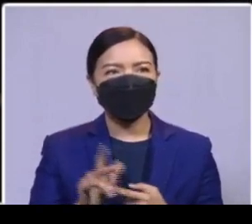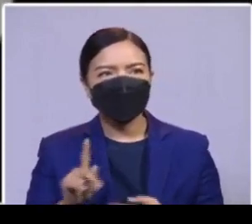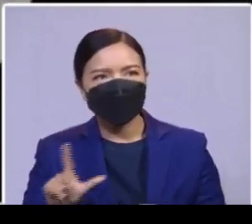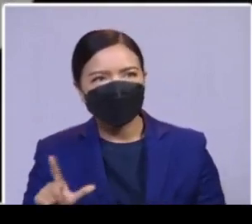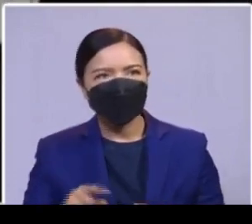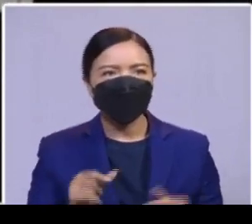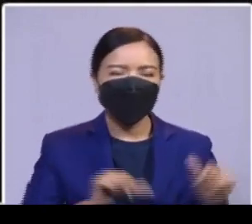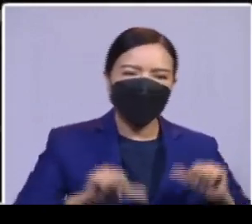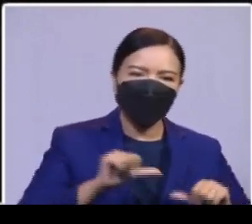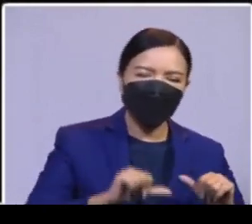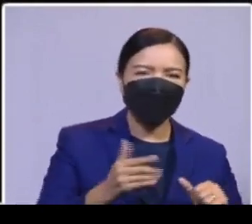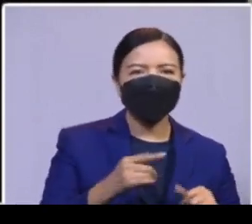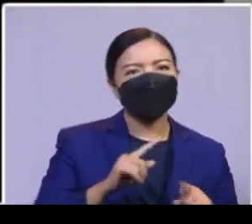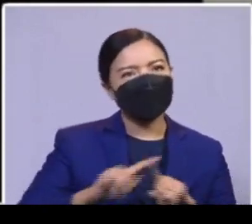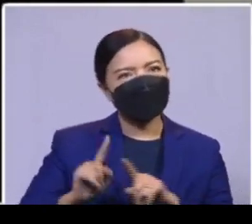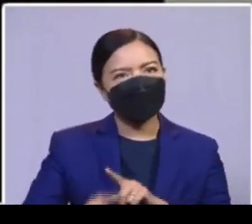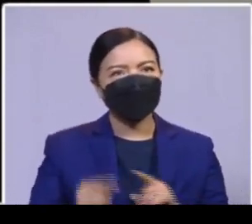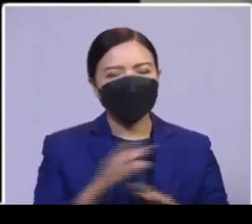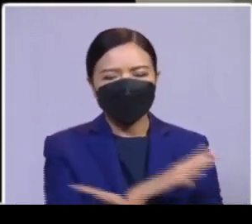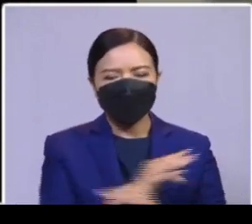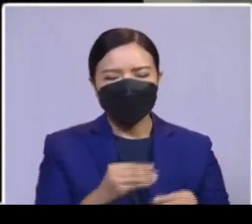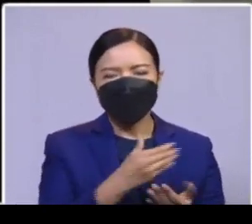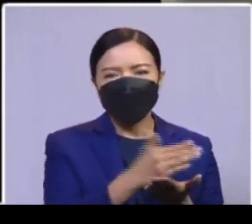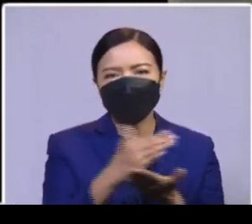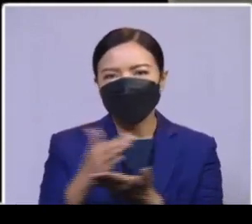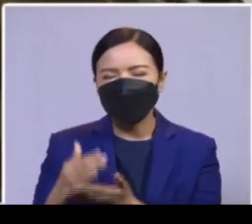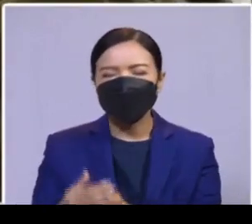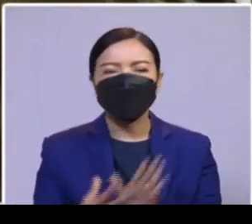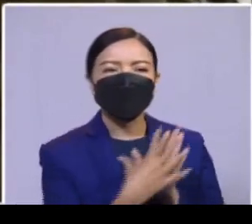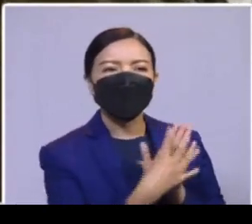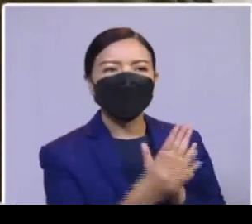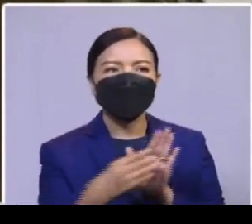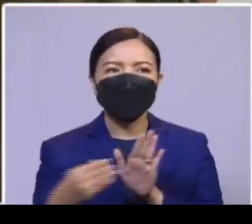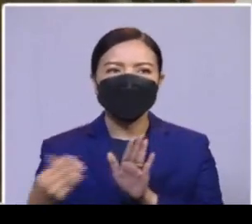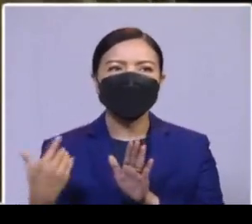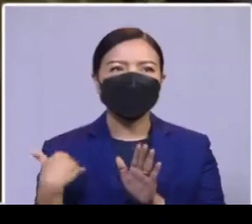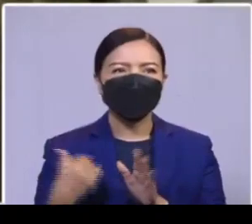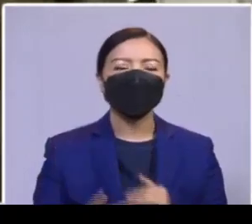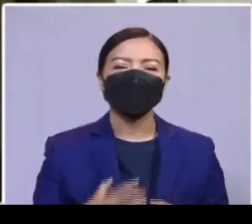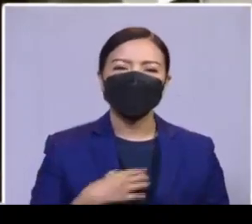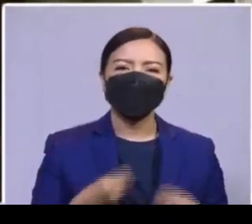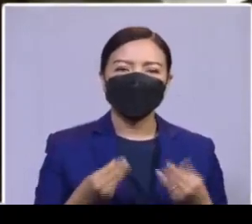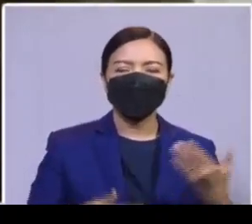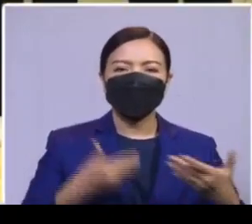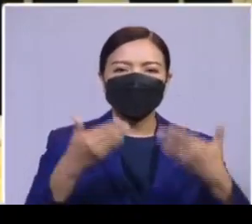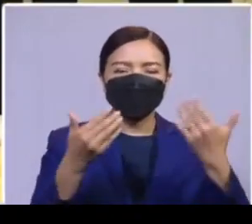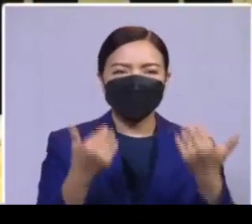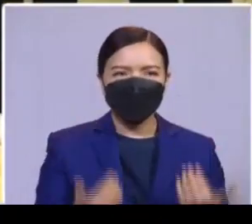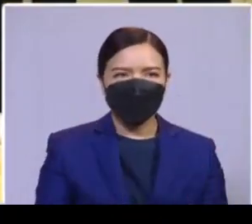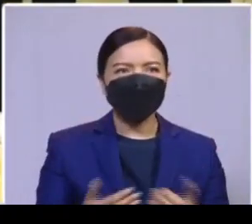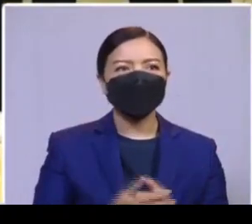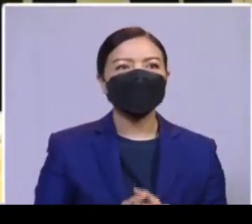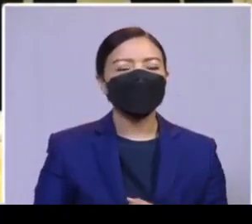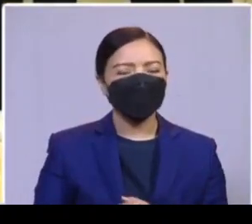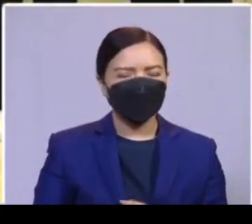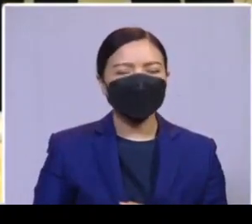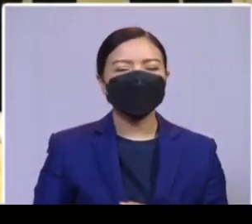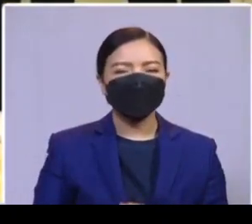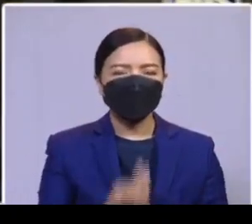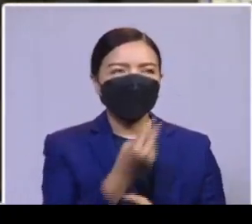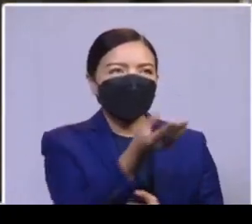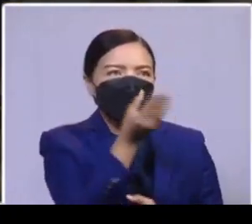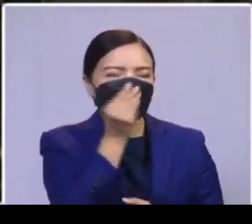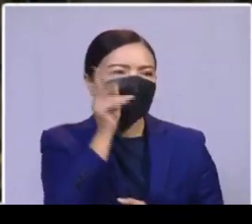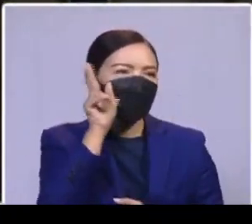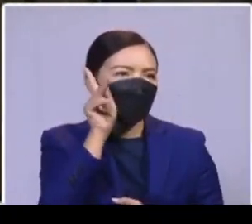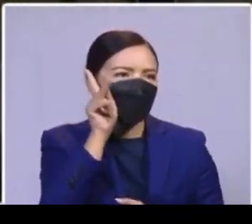ร่วมแบ่งปันองค์ความรู้แบบไม่มีกั๊กตามความตั้งใจของผู้จัดที่ต้องการให้กิจกรรมครั้งนี้จุดประกายการรับข้อมูล